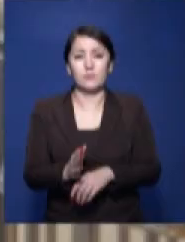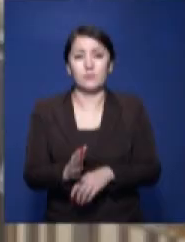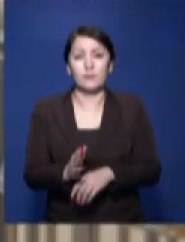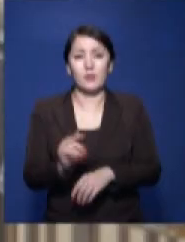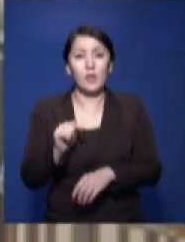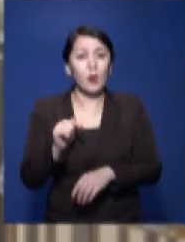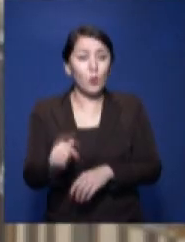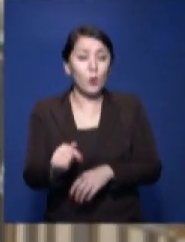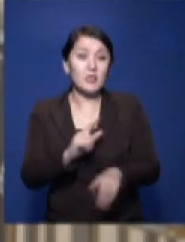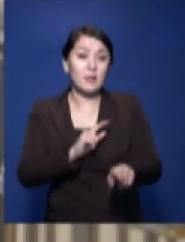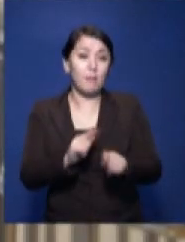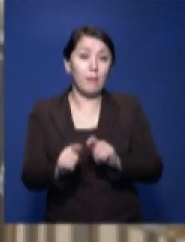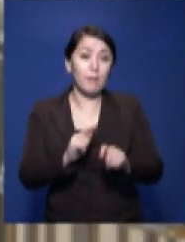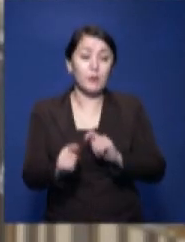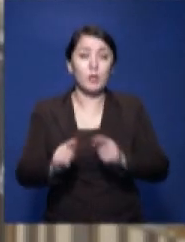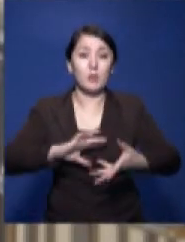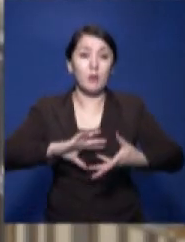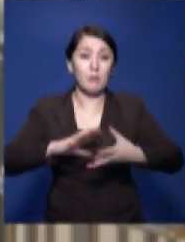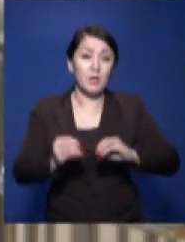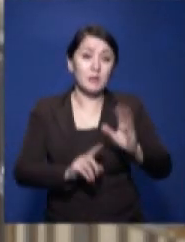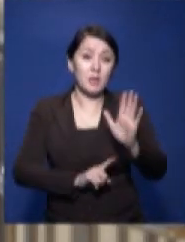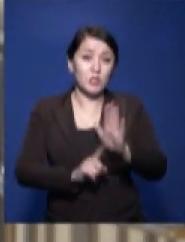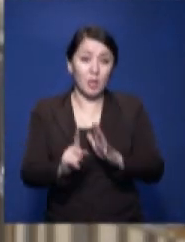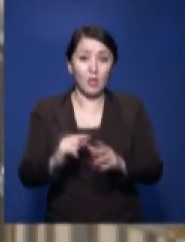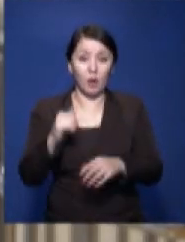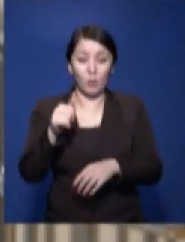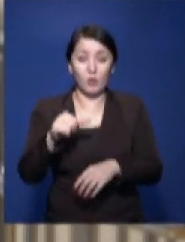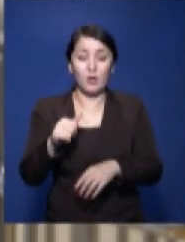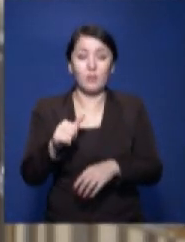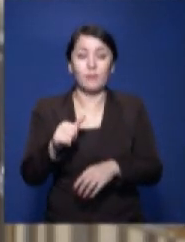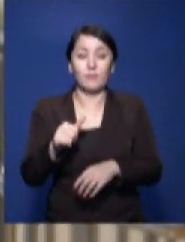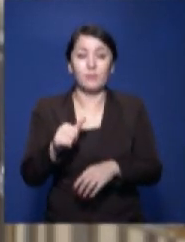Осы мониторинг нәтижесінде жыл басынан бері